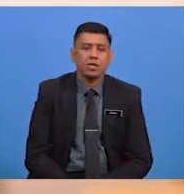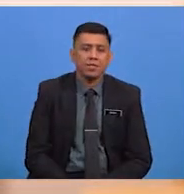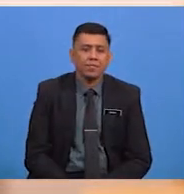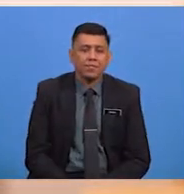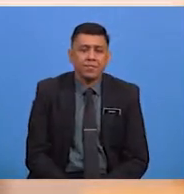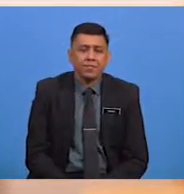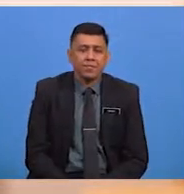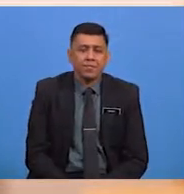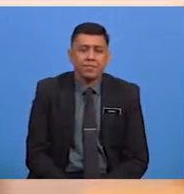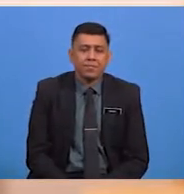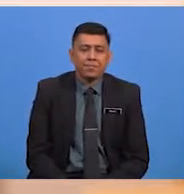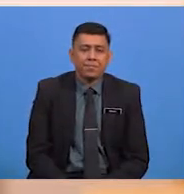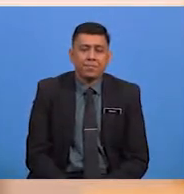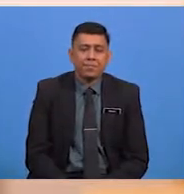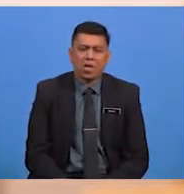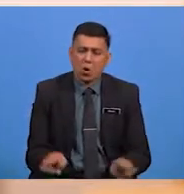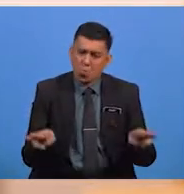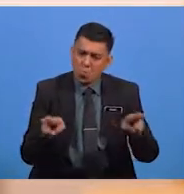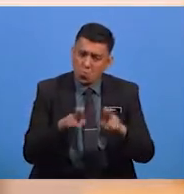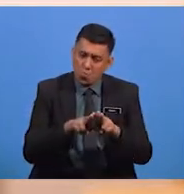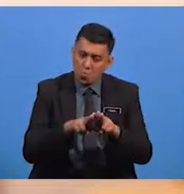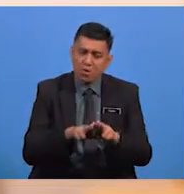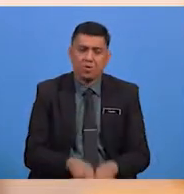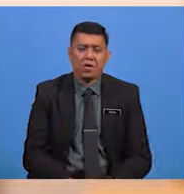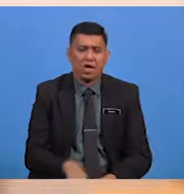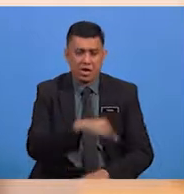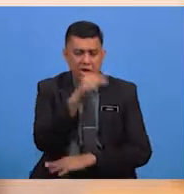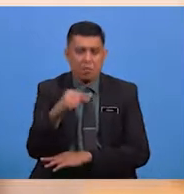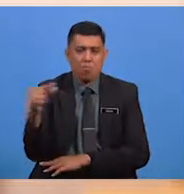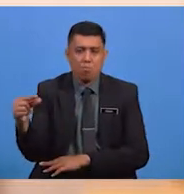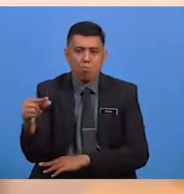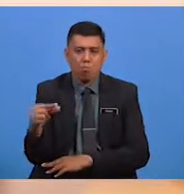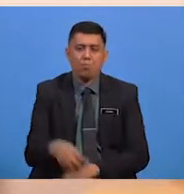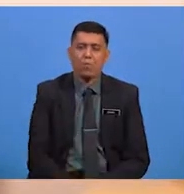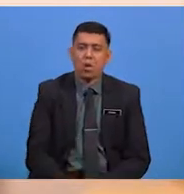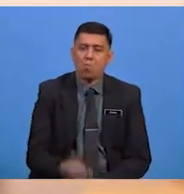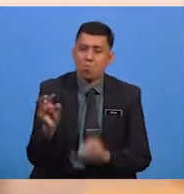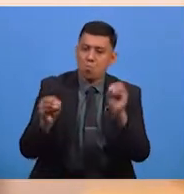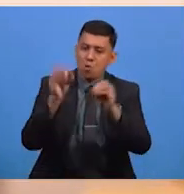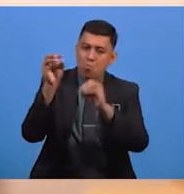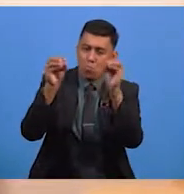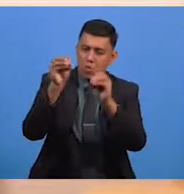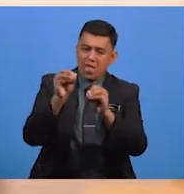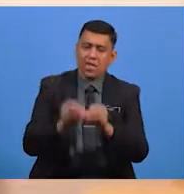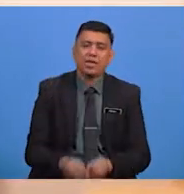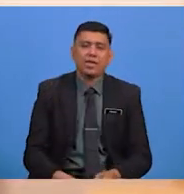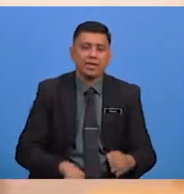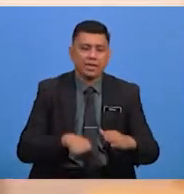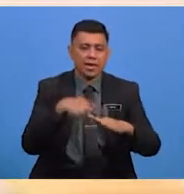senarai. Seumpama gelembung buih-buih yang akan naik ke permukaan air.